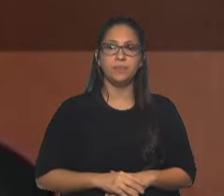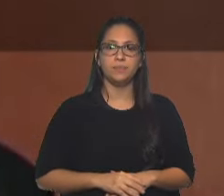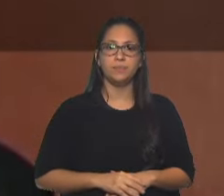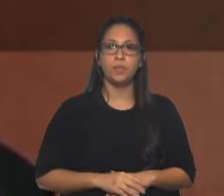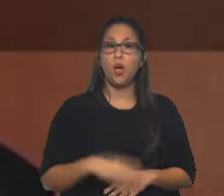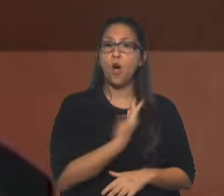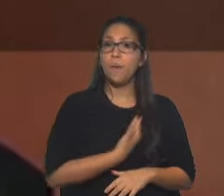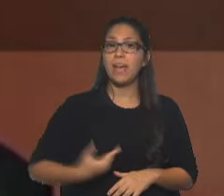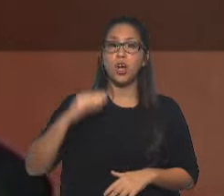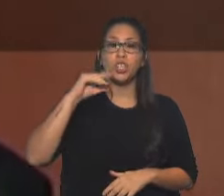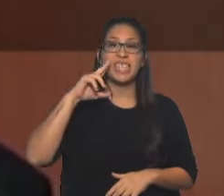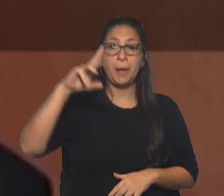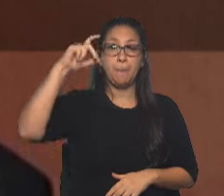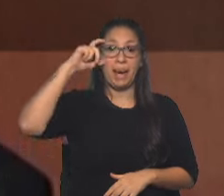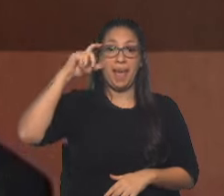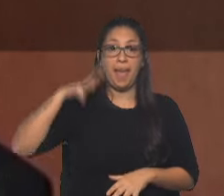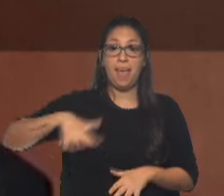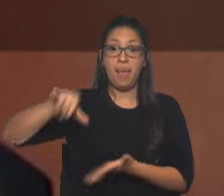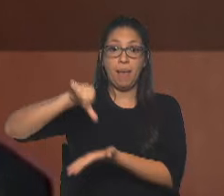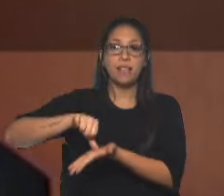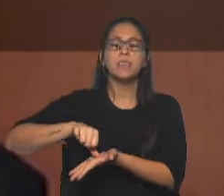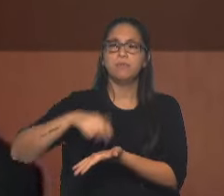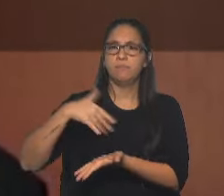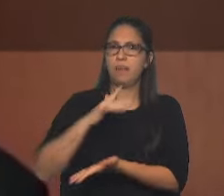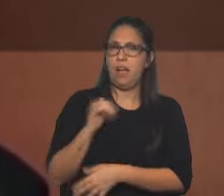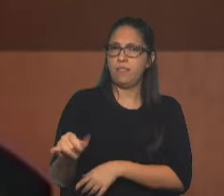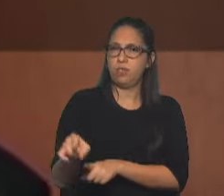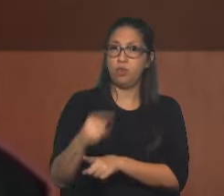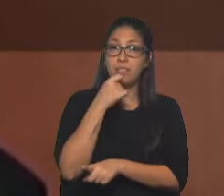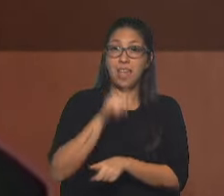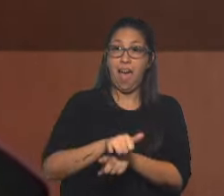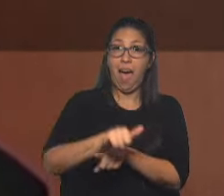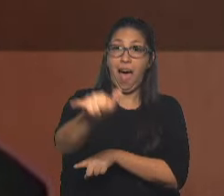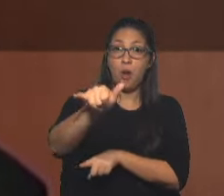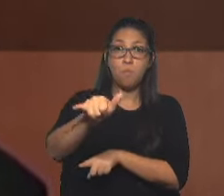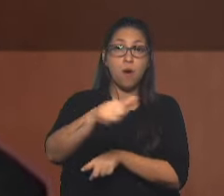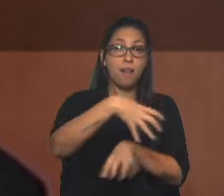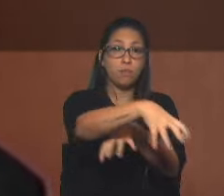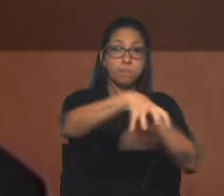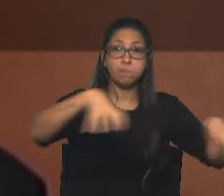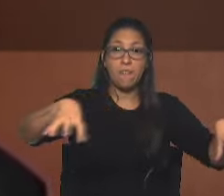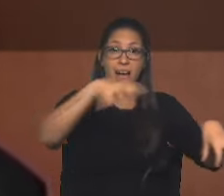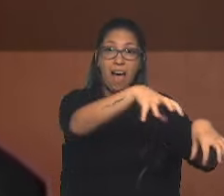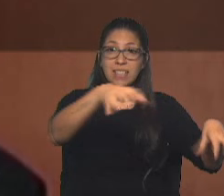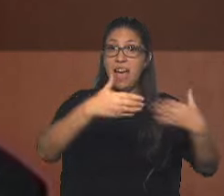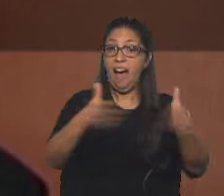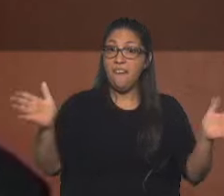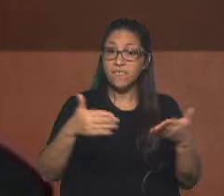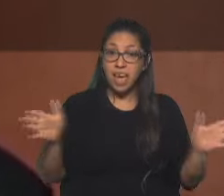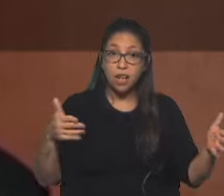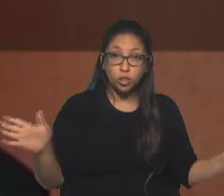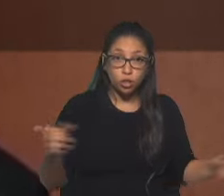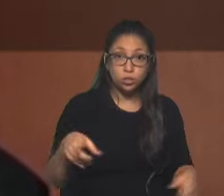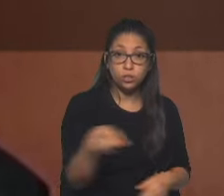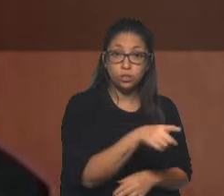يجب أن تحذر الحكومة القدرسية أن فتح المطارات والقواعد